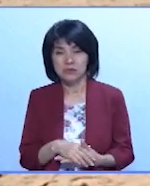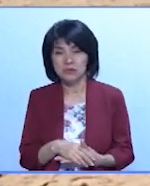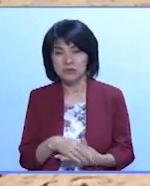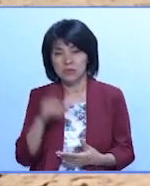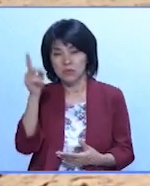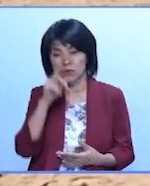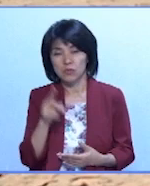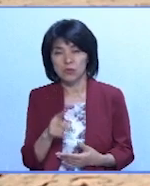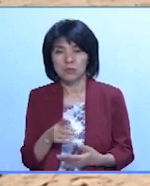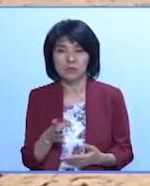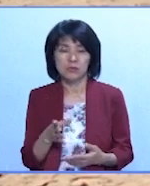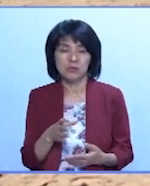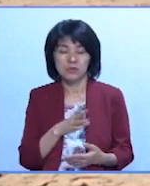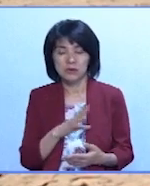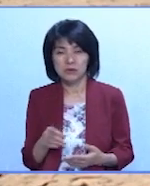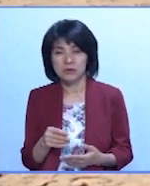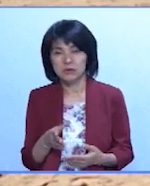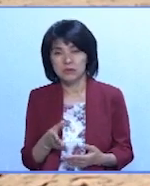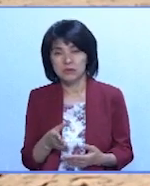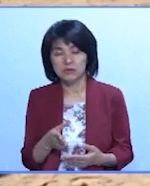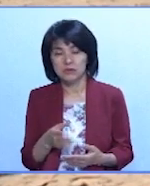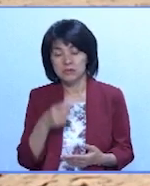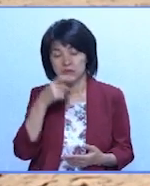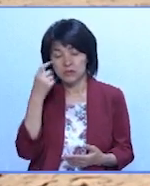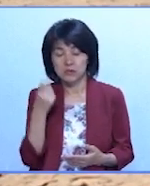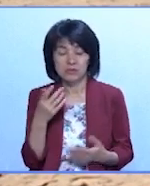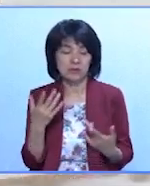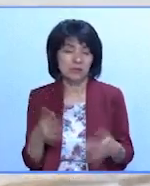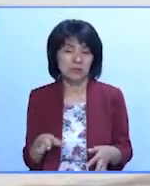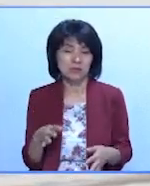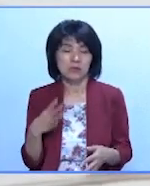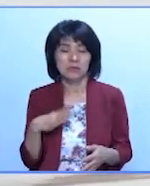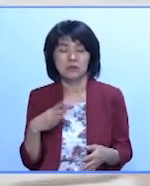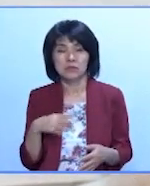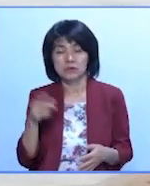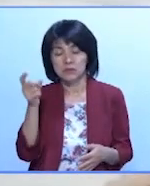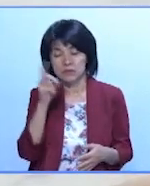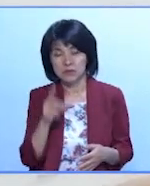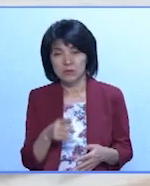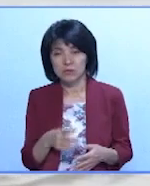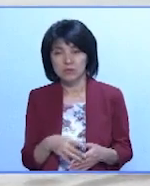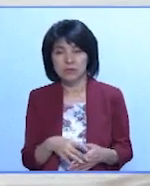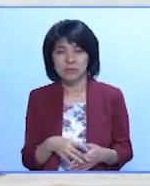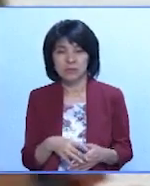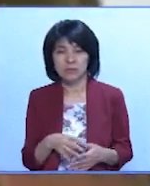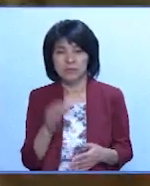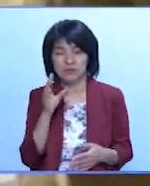Ну и что? Чувствовала то, что гром. Зато жарко и тепло. Купайся. Су, суық емес па? Суық